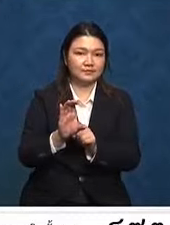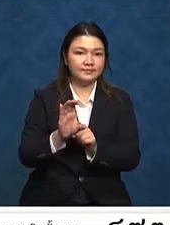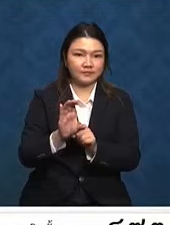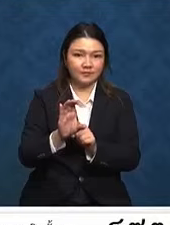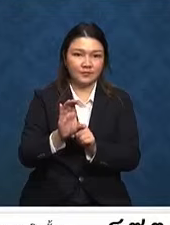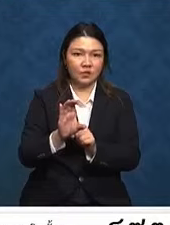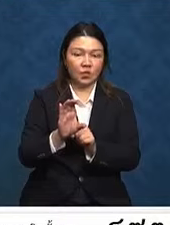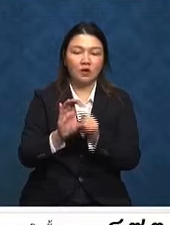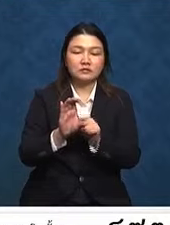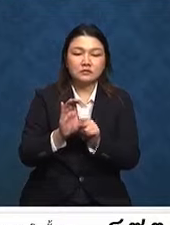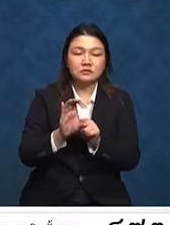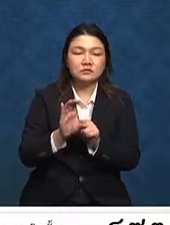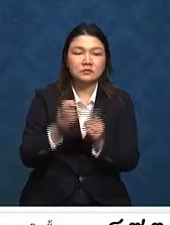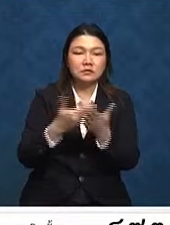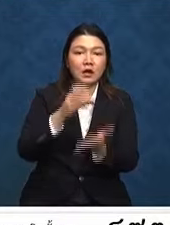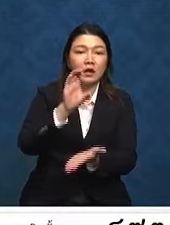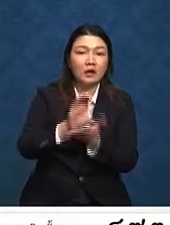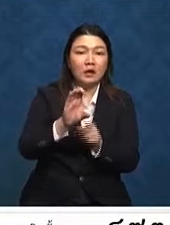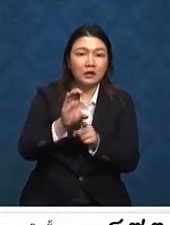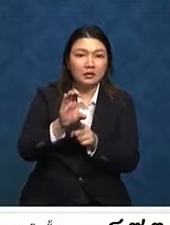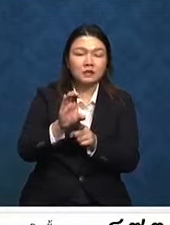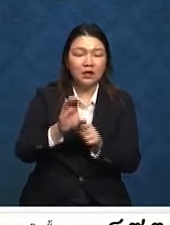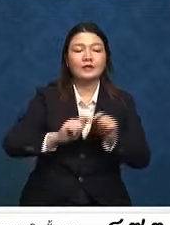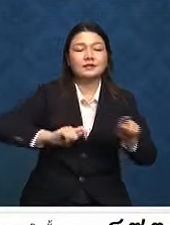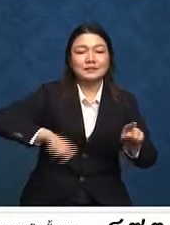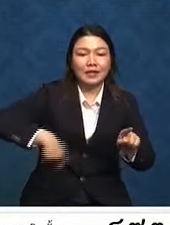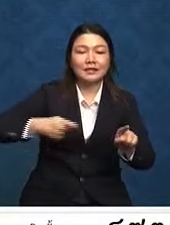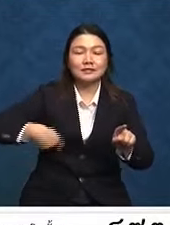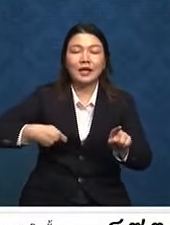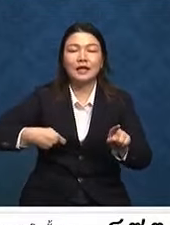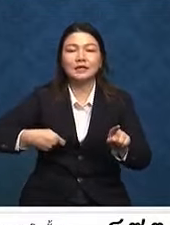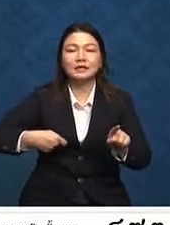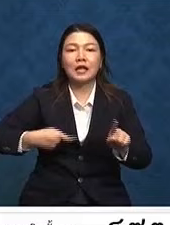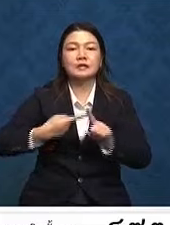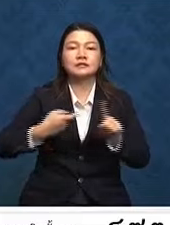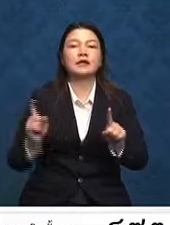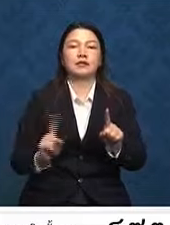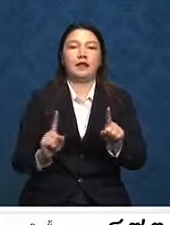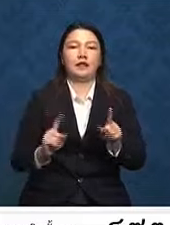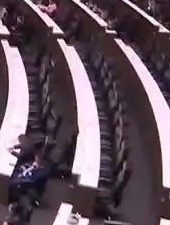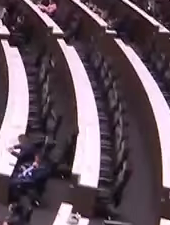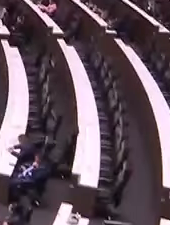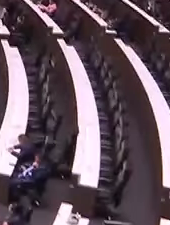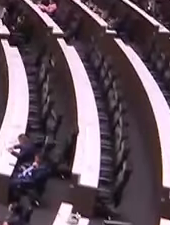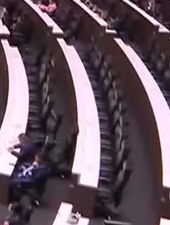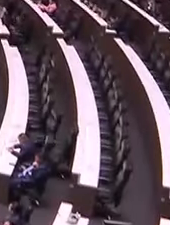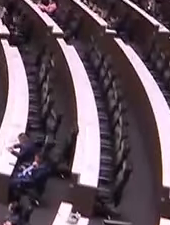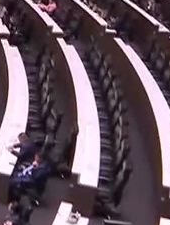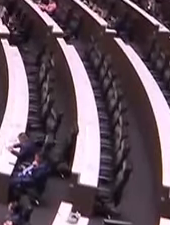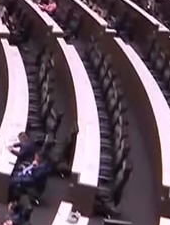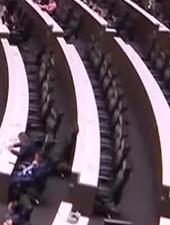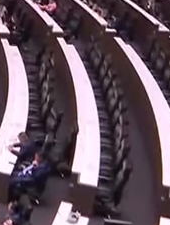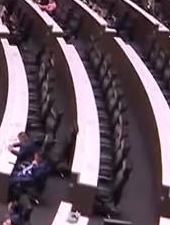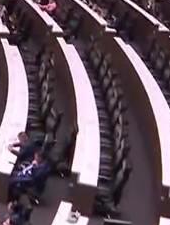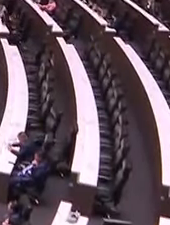อยพอลงมติ ค่ะผลออกมา ลงมตินะผลออกมา เห็นชอบ200 มี